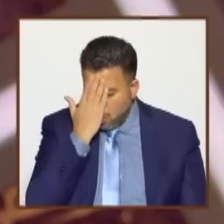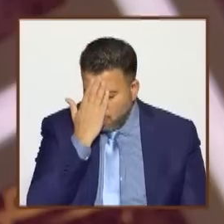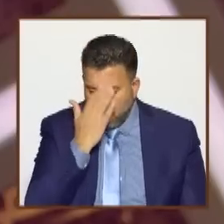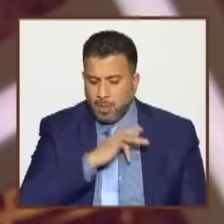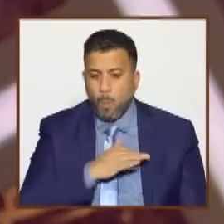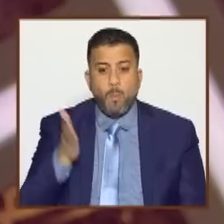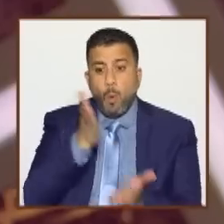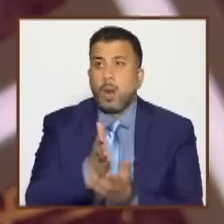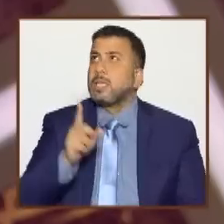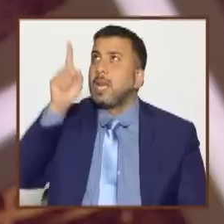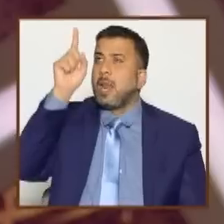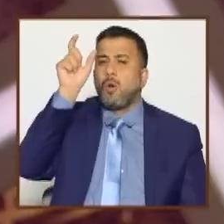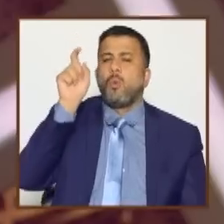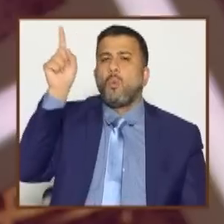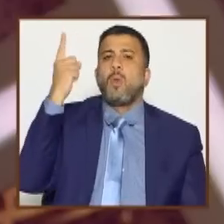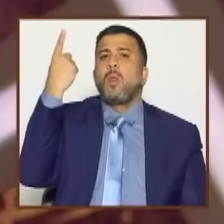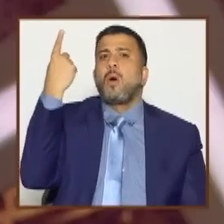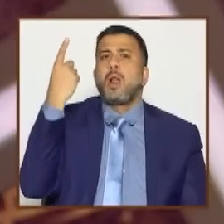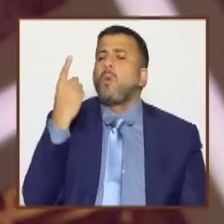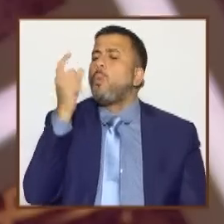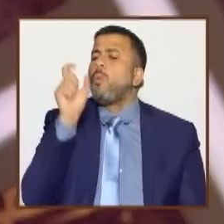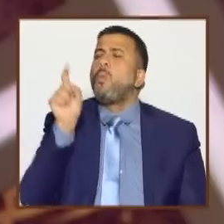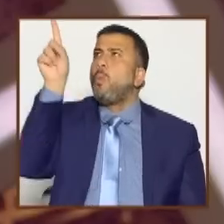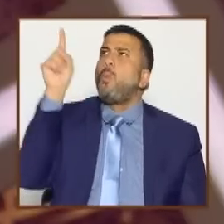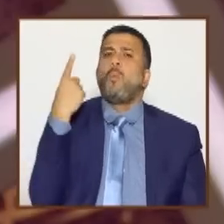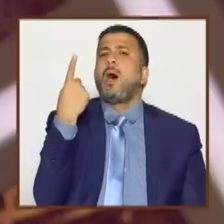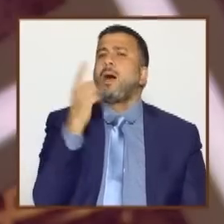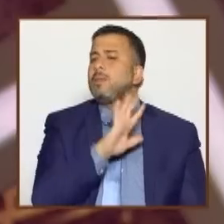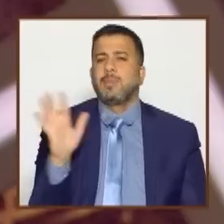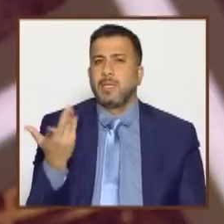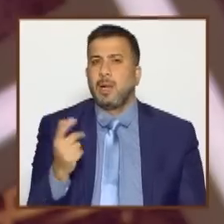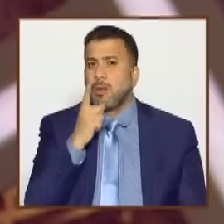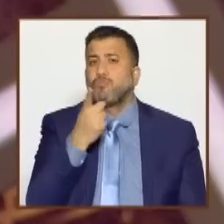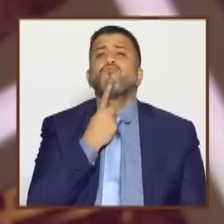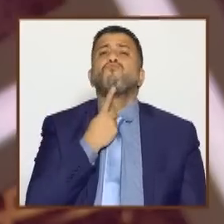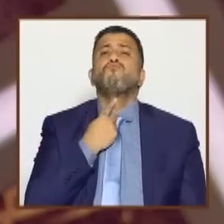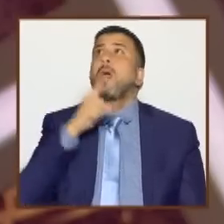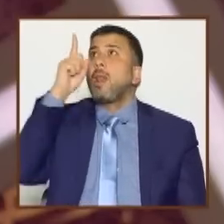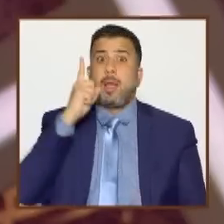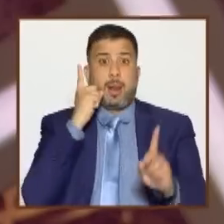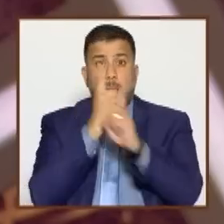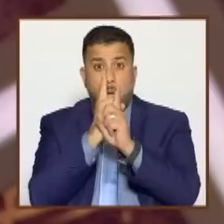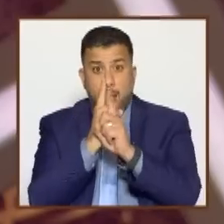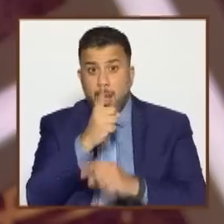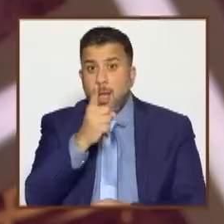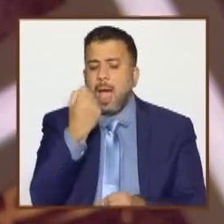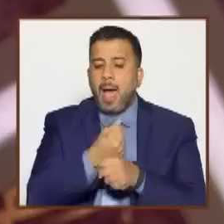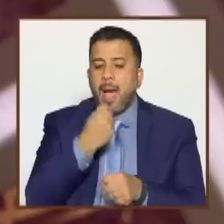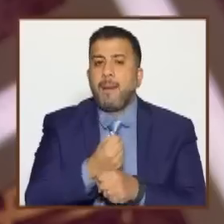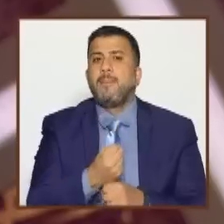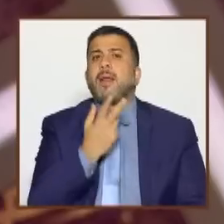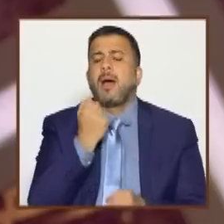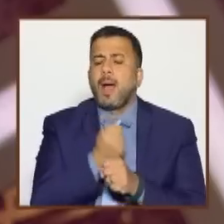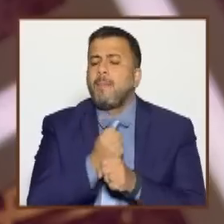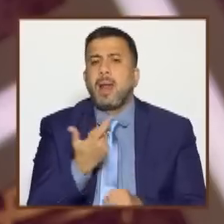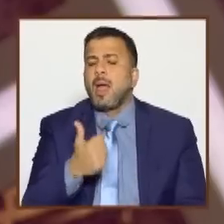مخلصا له الدين ألا لله الدين الخالص. قل جل وعلا فمن كان يرجو لقاء ربه فليعمل عملا صالحا، يعني